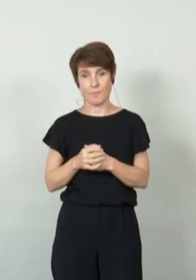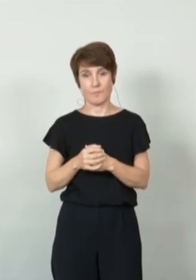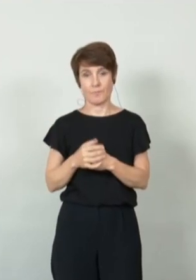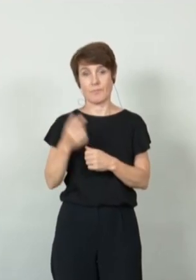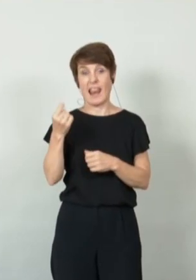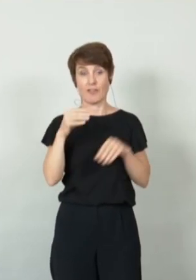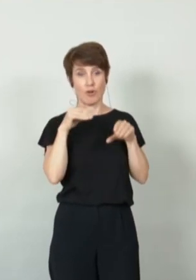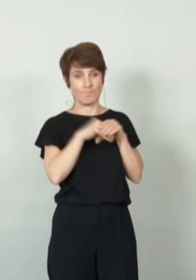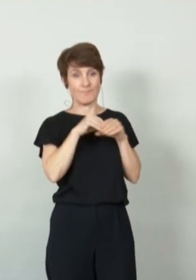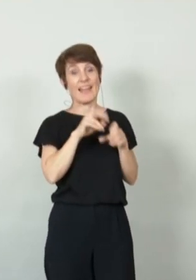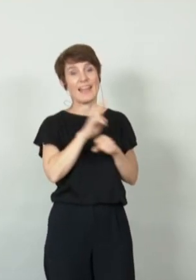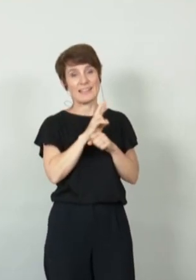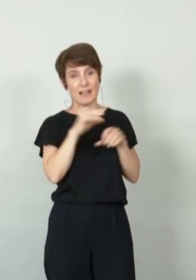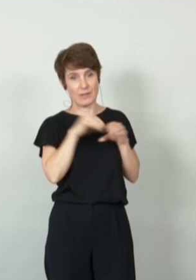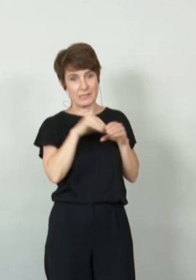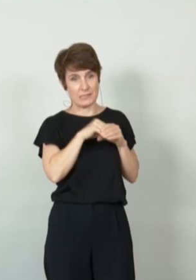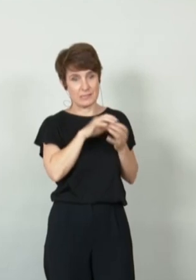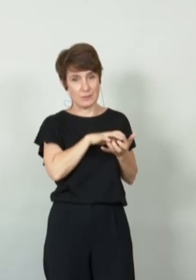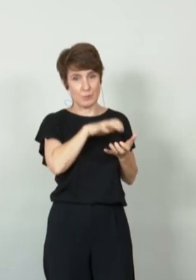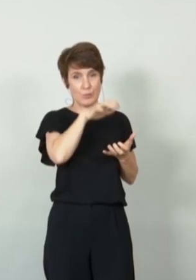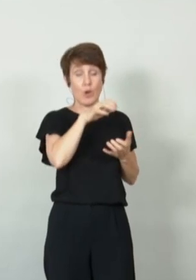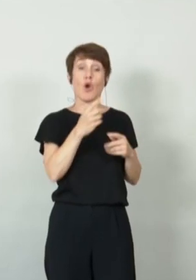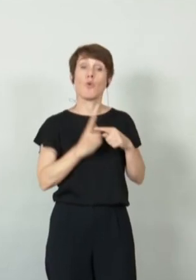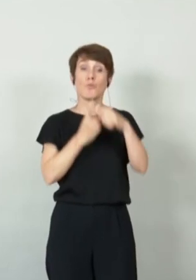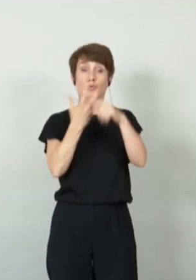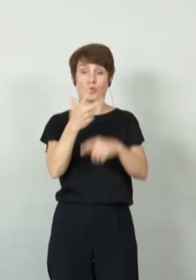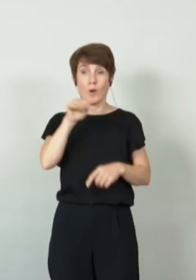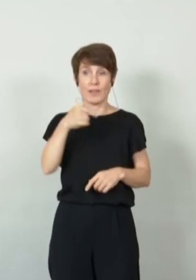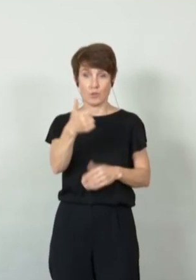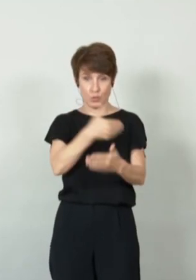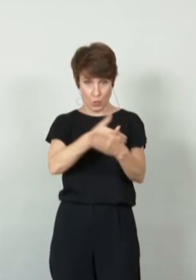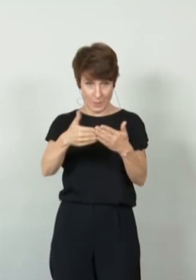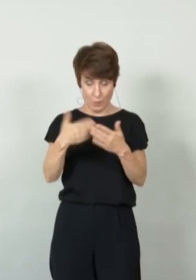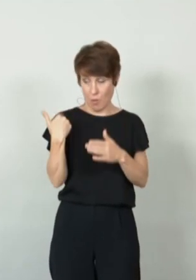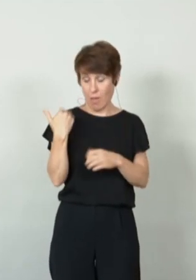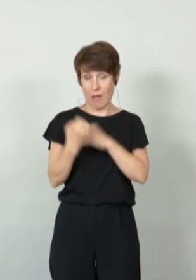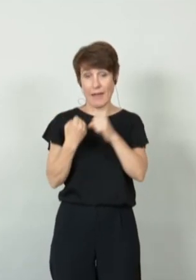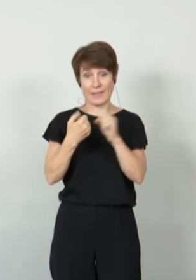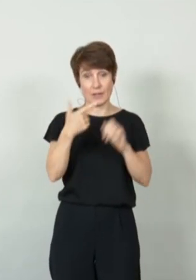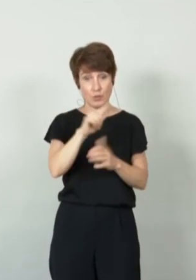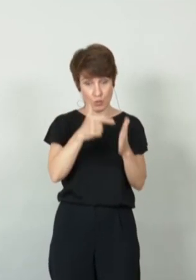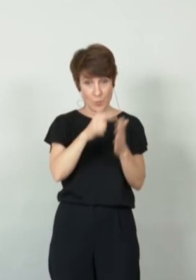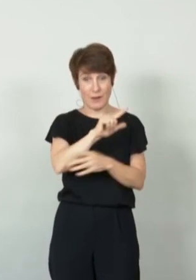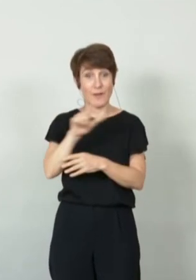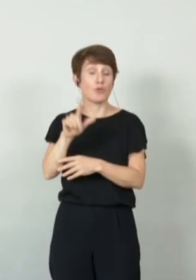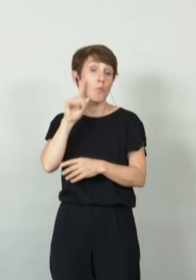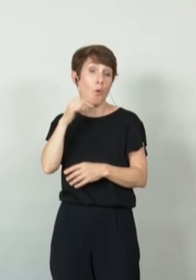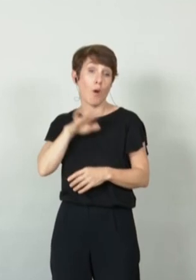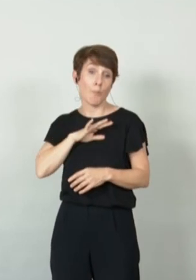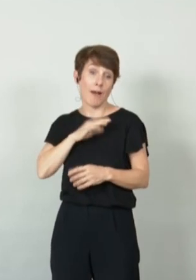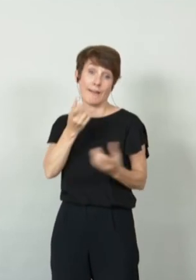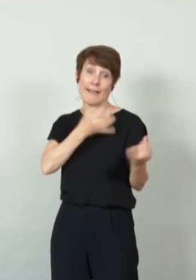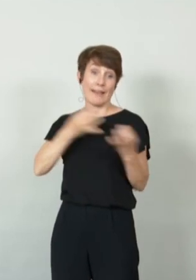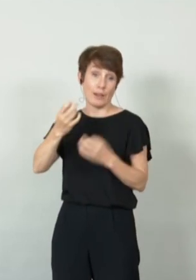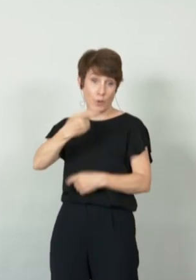sont la traduction comptable des imprévisions passées plus 3,2 millions sur le seul exercice 2022 pour parer aux principaux contentieux auquel notre ville fait